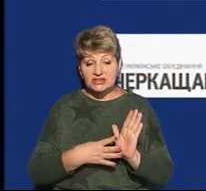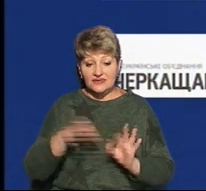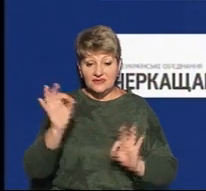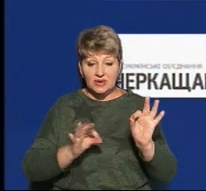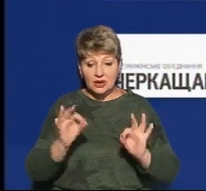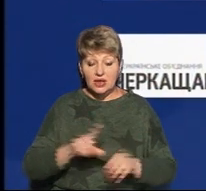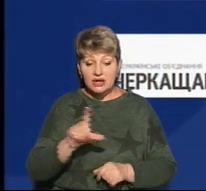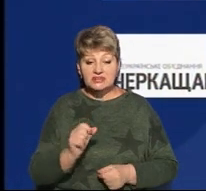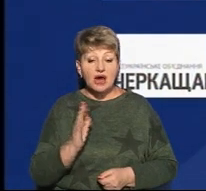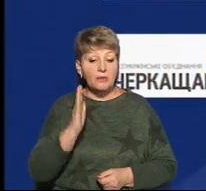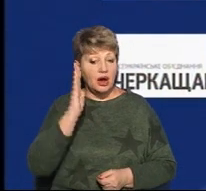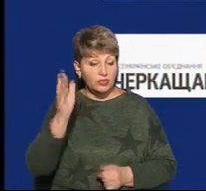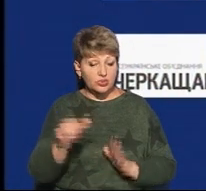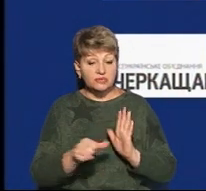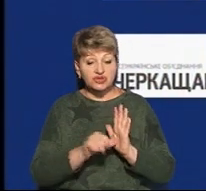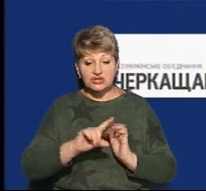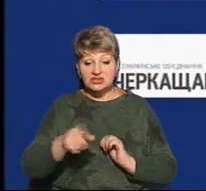6,9%. «За майбутнє» –